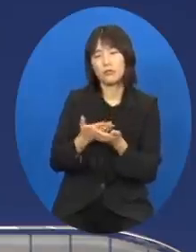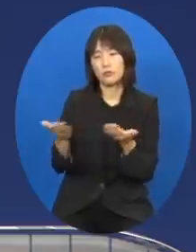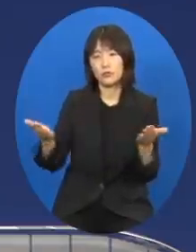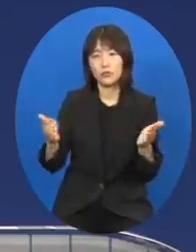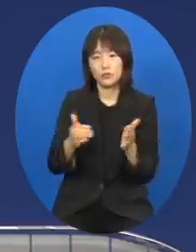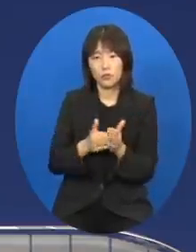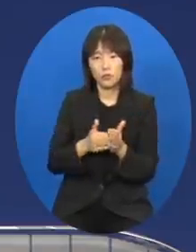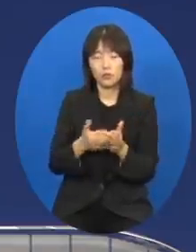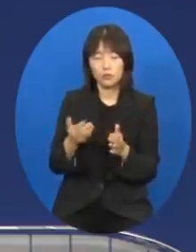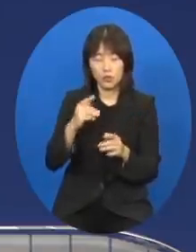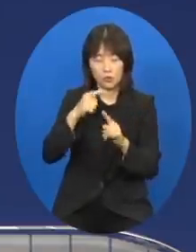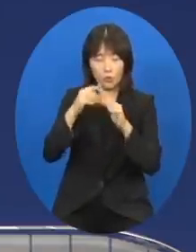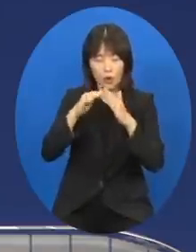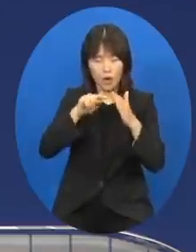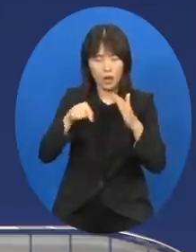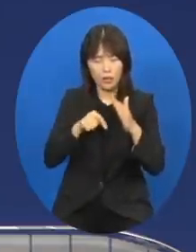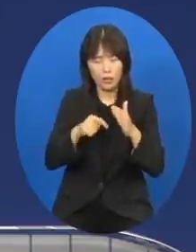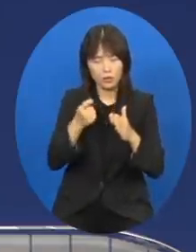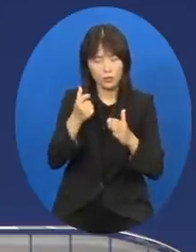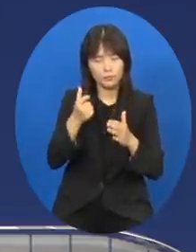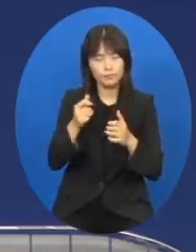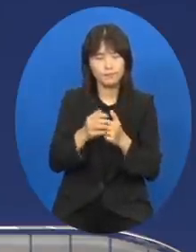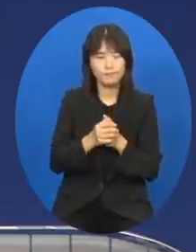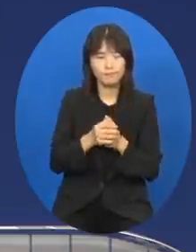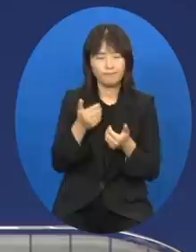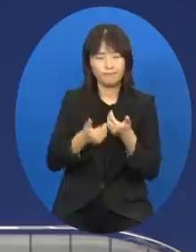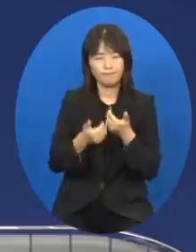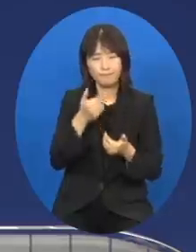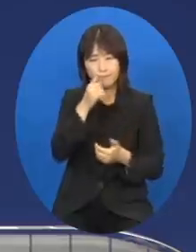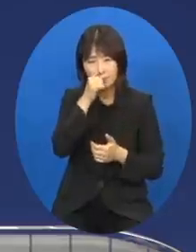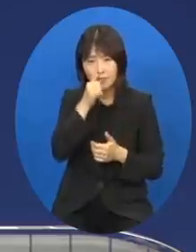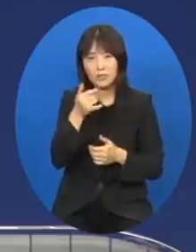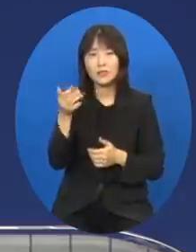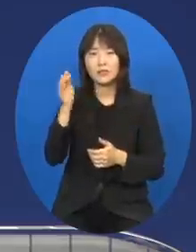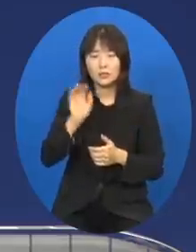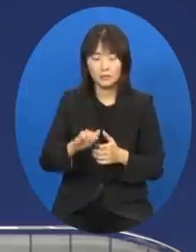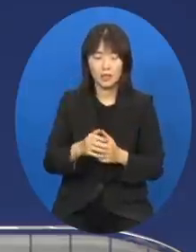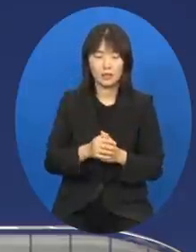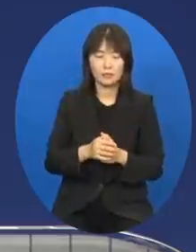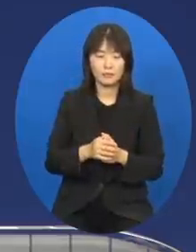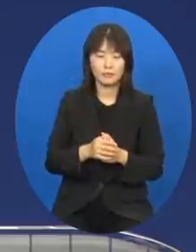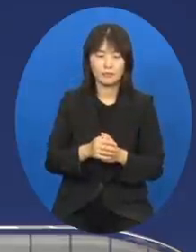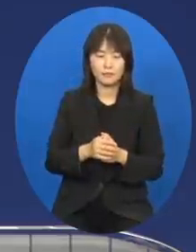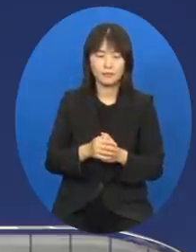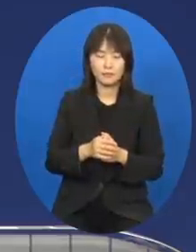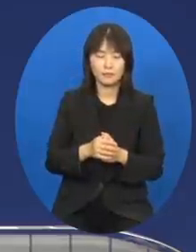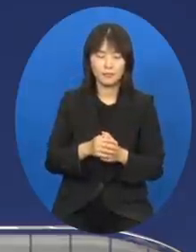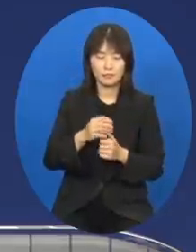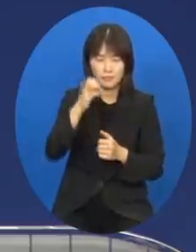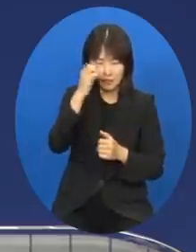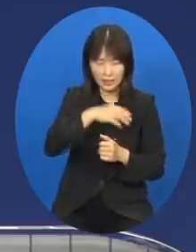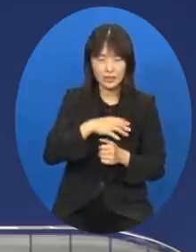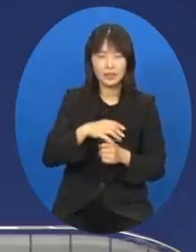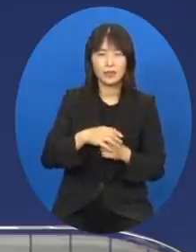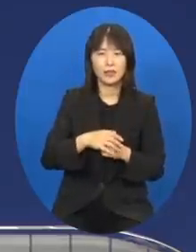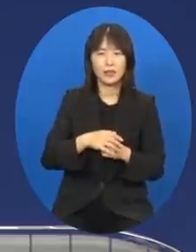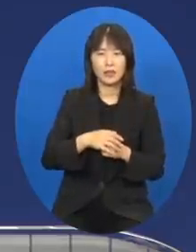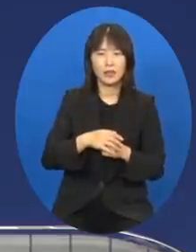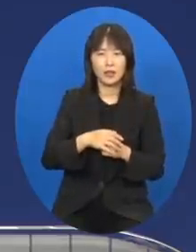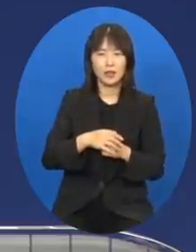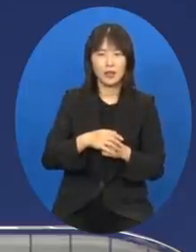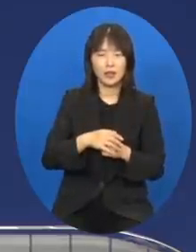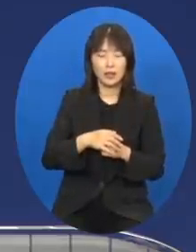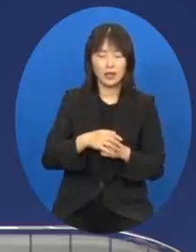그러나 예수님이라면 어떻게 하셨겠냐. 그래서 이제 밥을 해드리기 시작을 했는데 감당이 안 되는